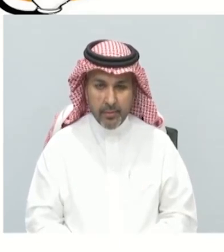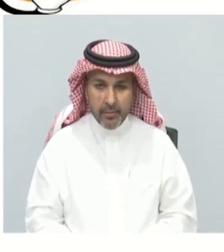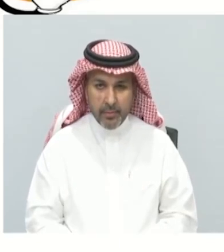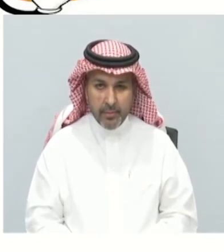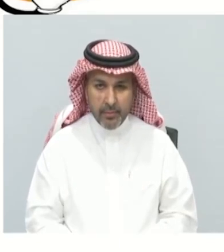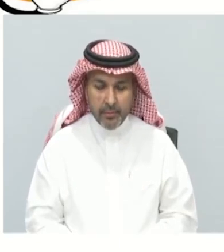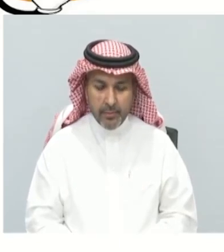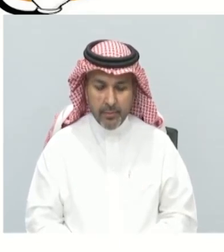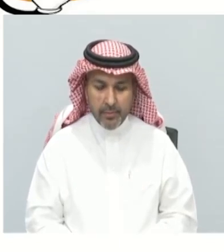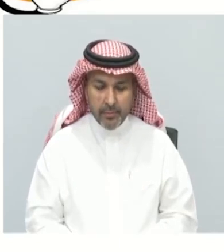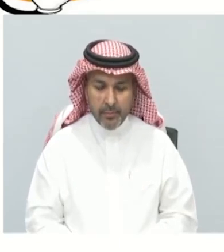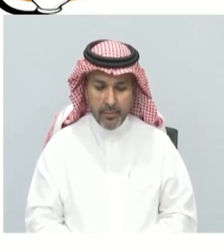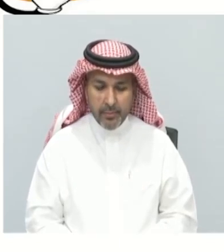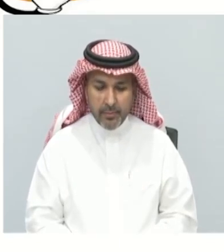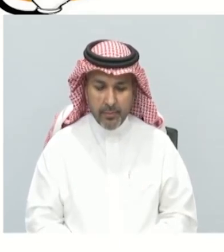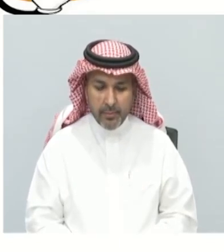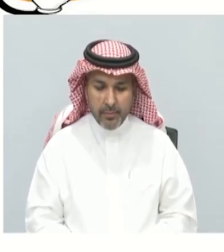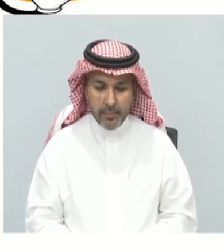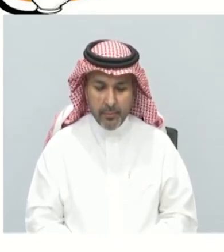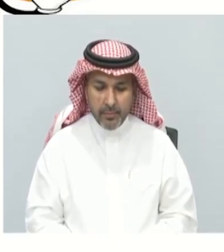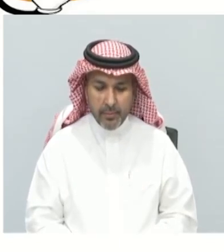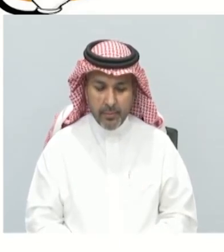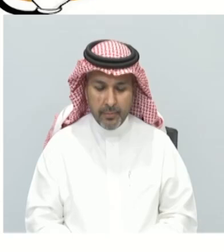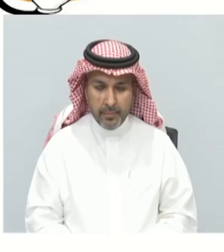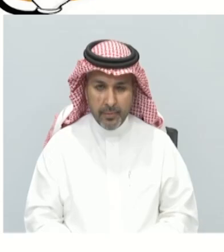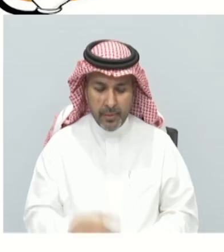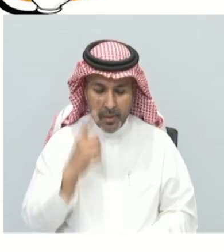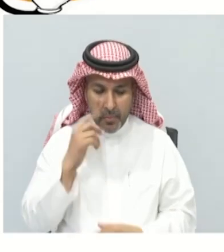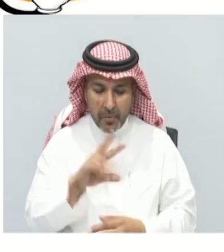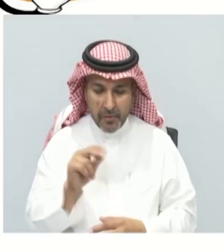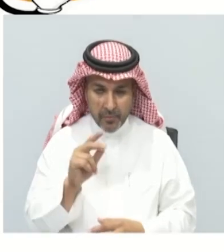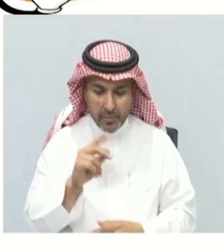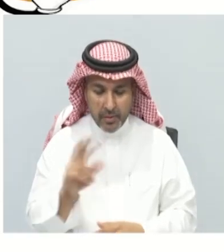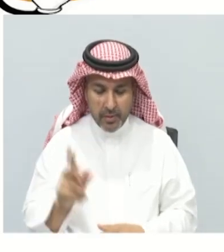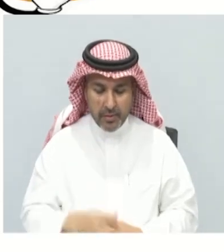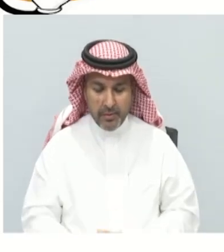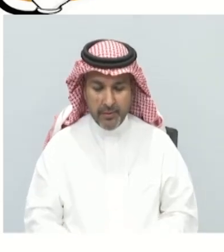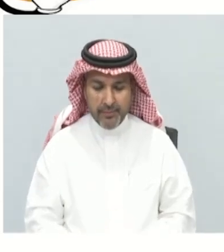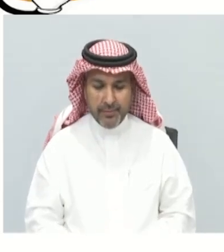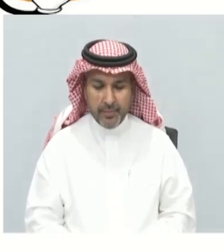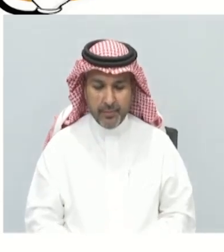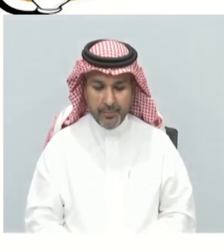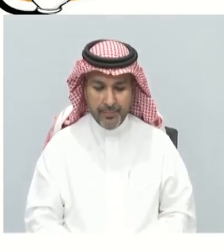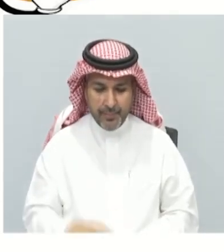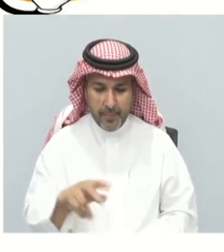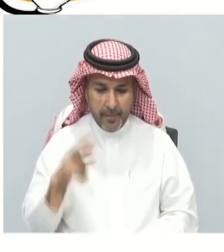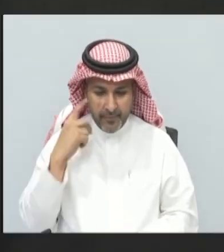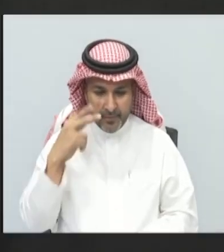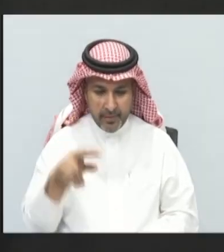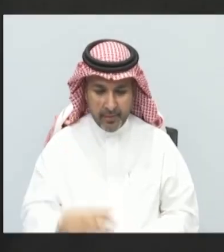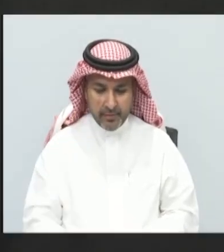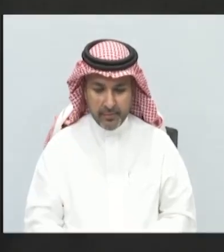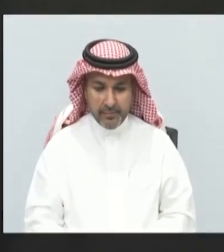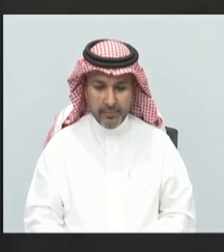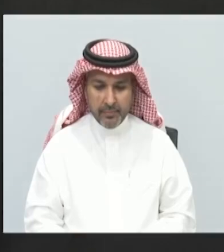تزداد وبالتالي في دي وسي حركته غير منتظمه لاحظ هذا التحليل كله فقط من الرسم هذا ما اتفقت معك